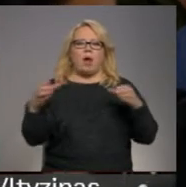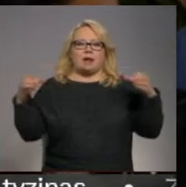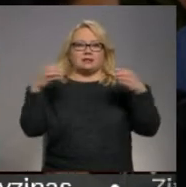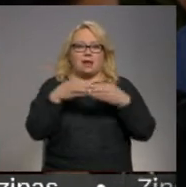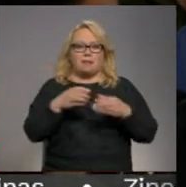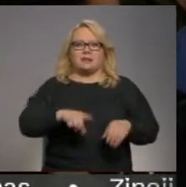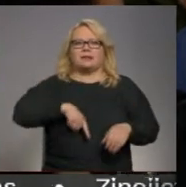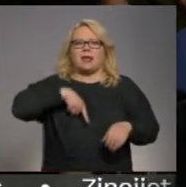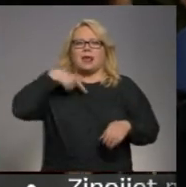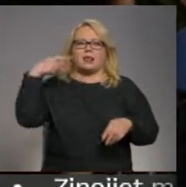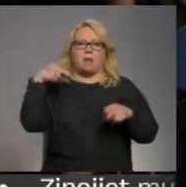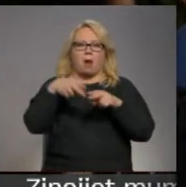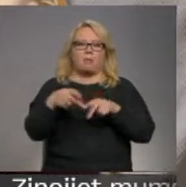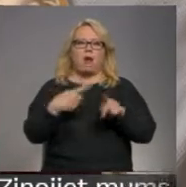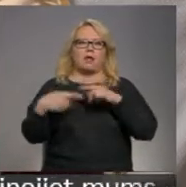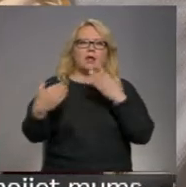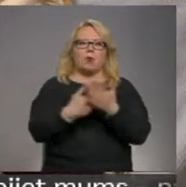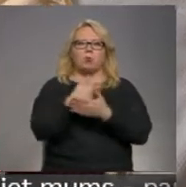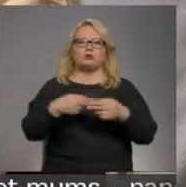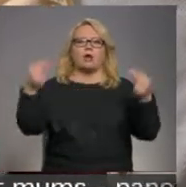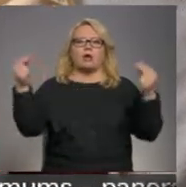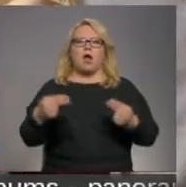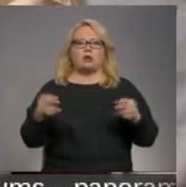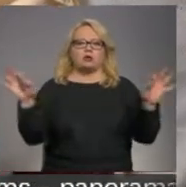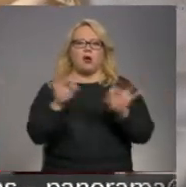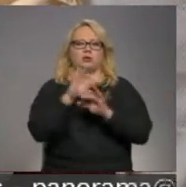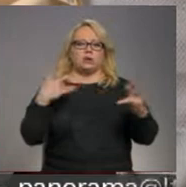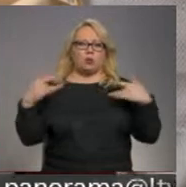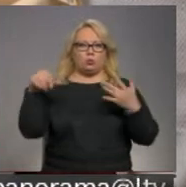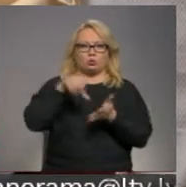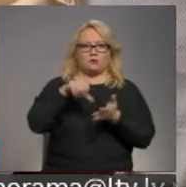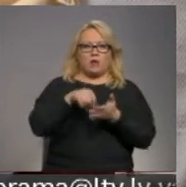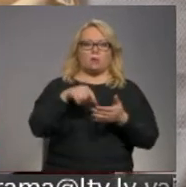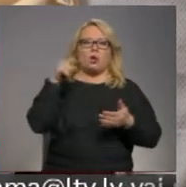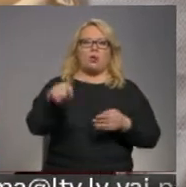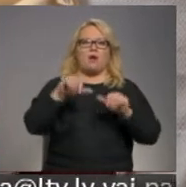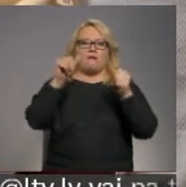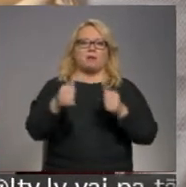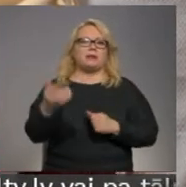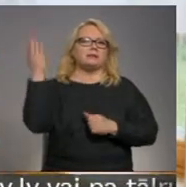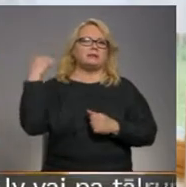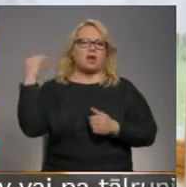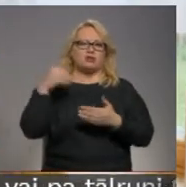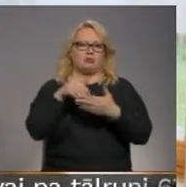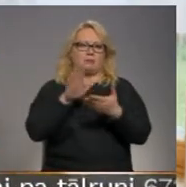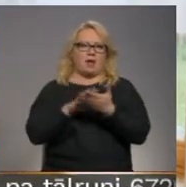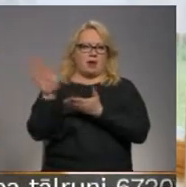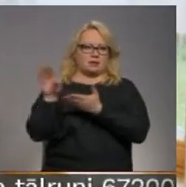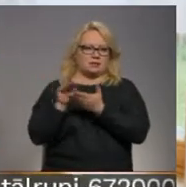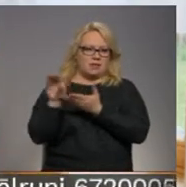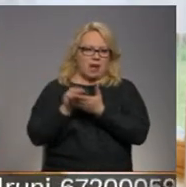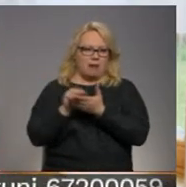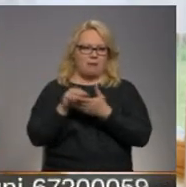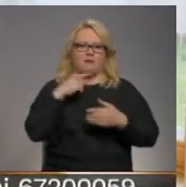pēc ilga pārtraukuma atjaunojuši kāzu koncertu uzvedumu, tas veidots pēc senču pierakstiem. Ir arī pieraksts, piemēram,